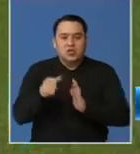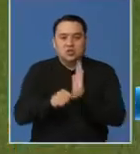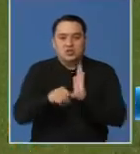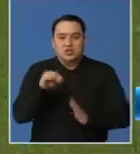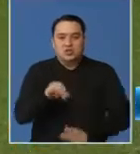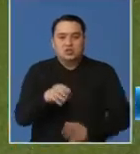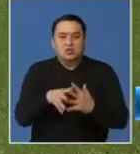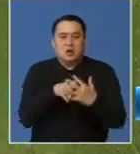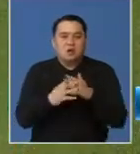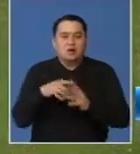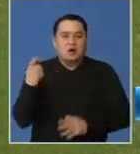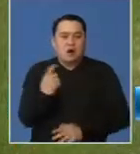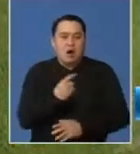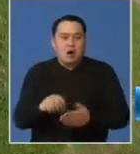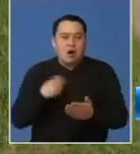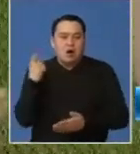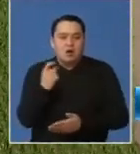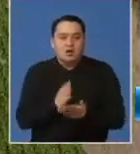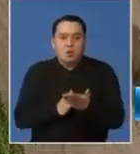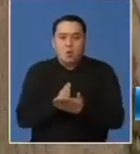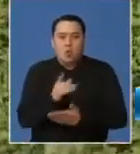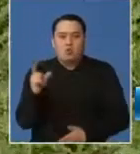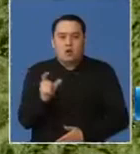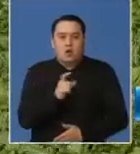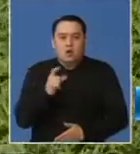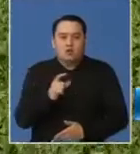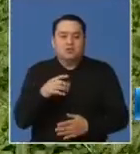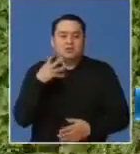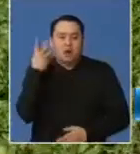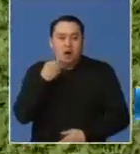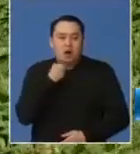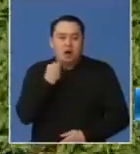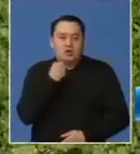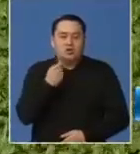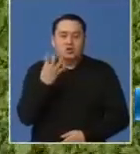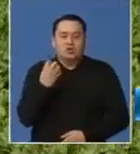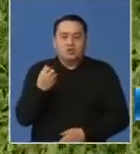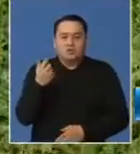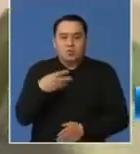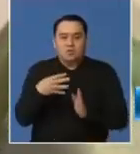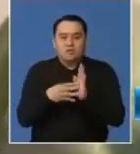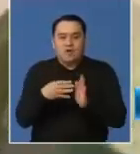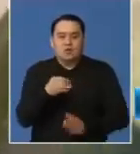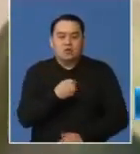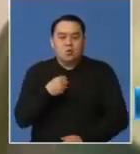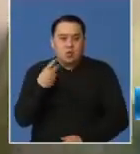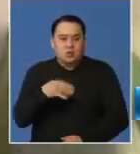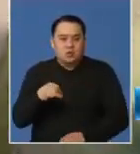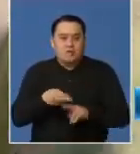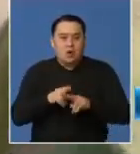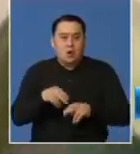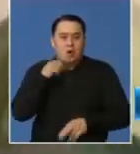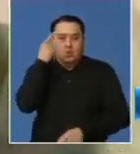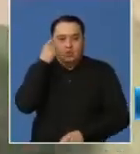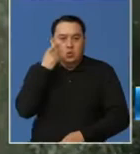год. Сельское хозяйство – драйвер экономики области. ЖТСУские свекловоды собрали 442 тысячи тонн сладкого корнеплода.